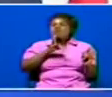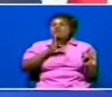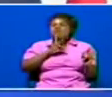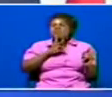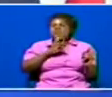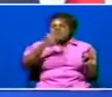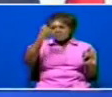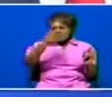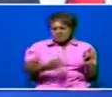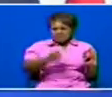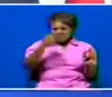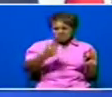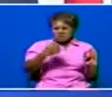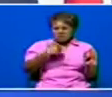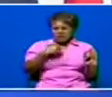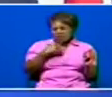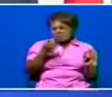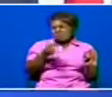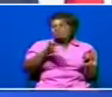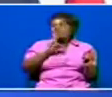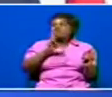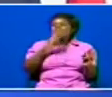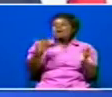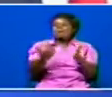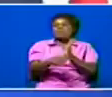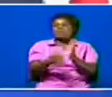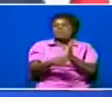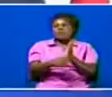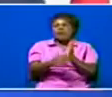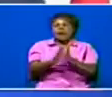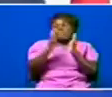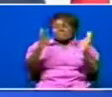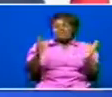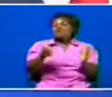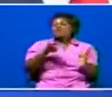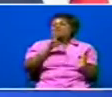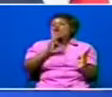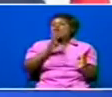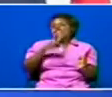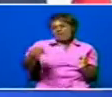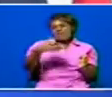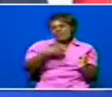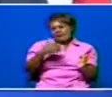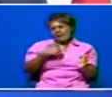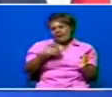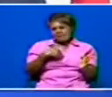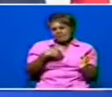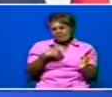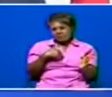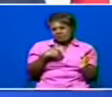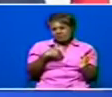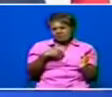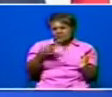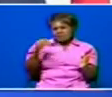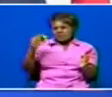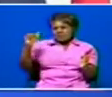Kajiado County has critical sources of water, water towers. We talked of being one of them being at the base of Kilimanjaro.